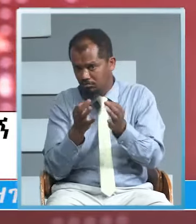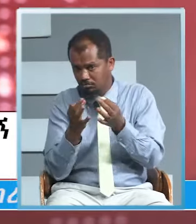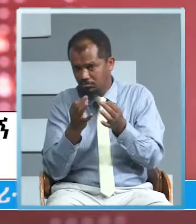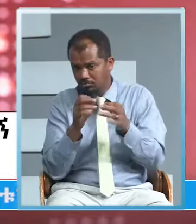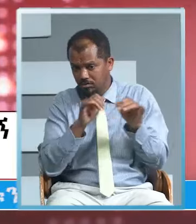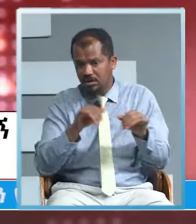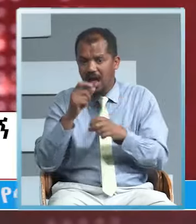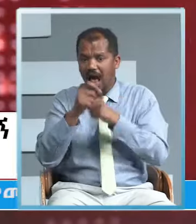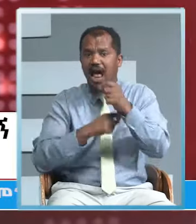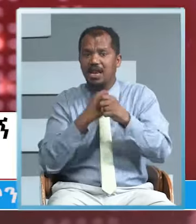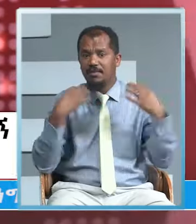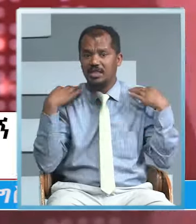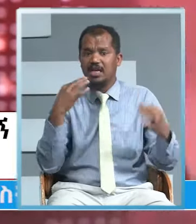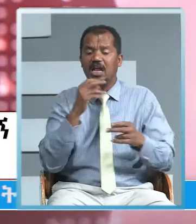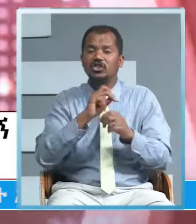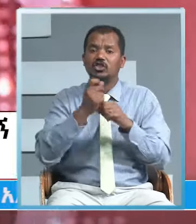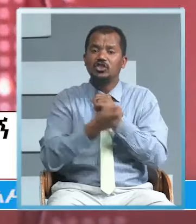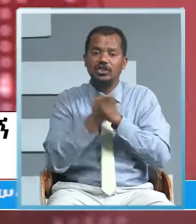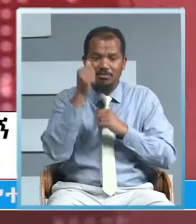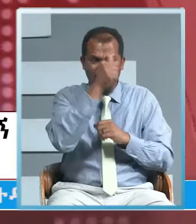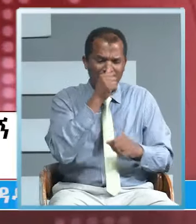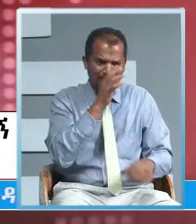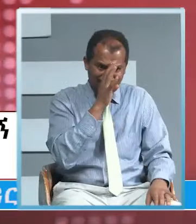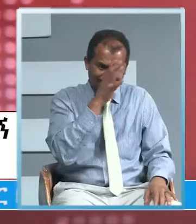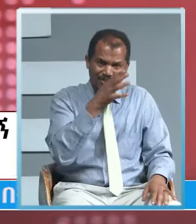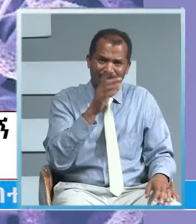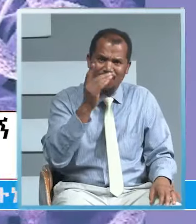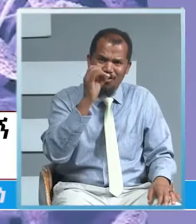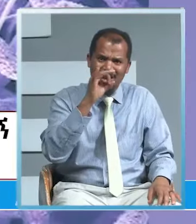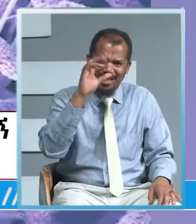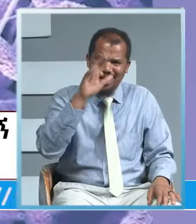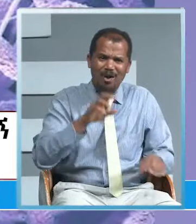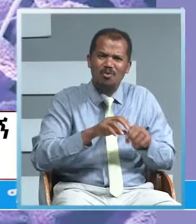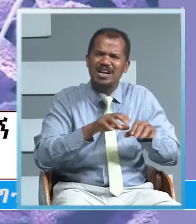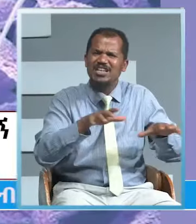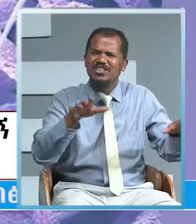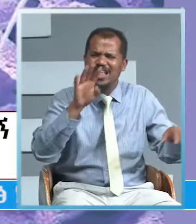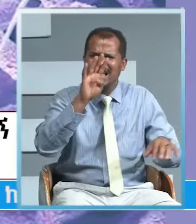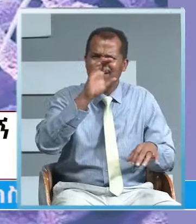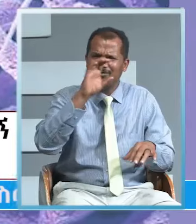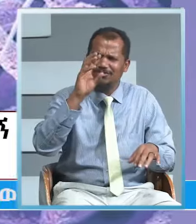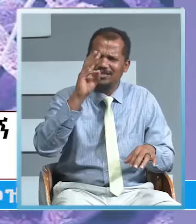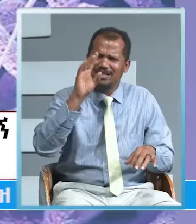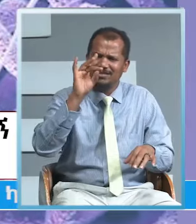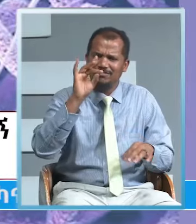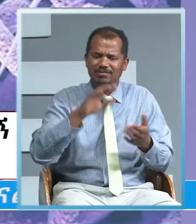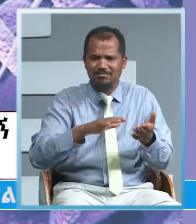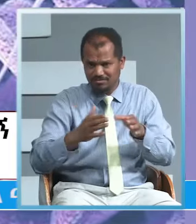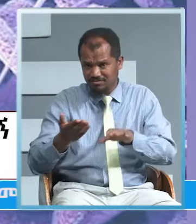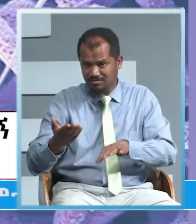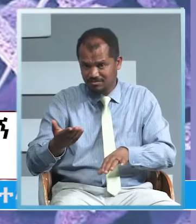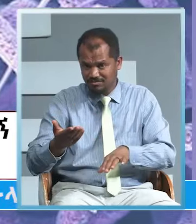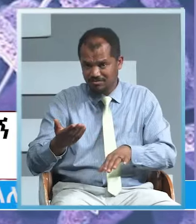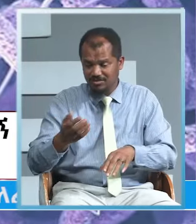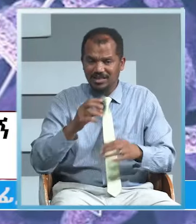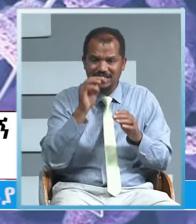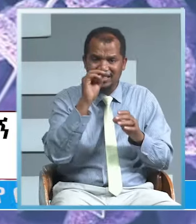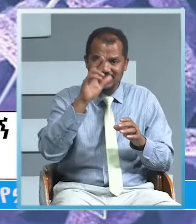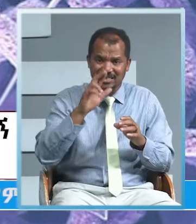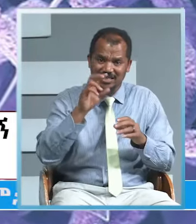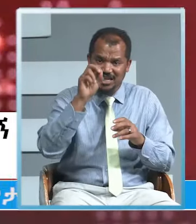ተገልጿል። እንዳለም የጤና ድርጅት መረጃ በኢትዮጵያ በተከሰተው የኮሌራ ወረርሽኝ 468 ሰዎች ለህልፈት ተዳርጓል። እስከ